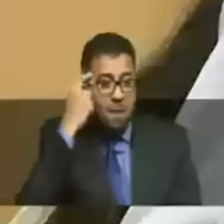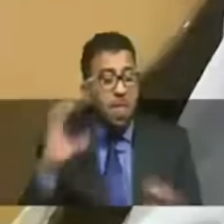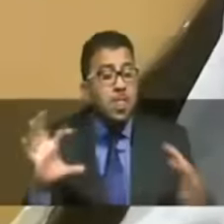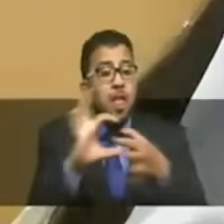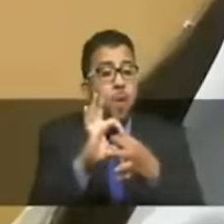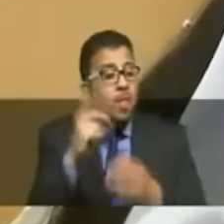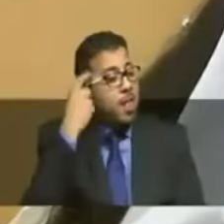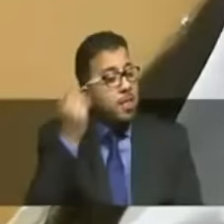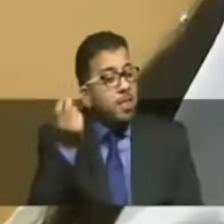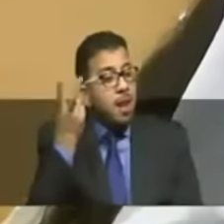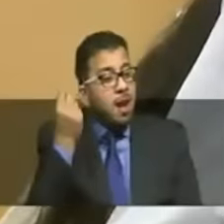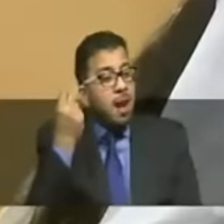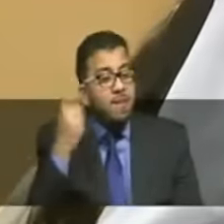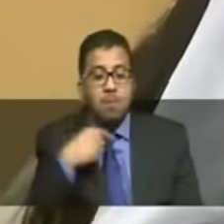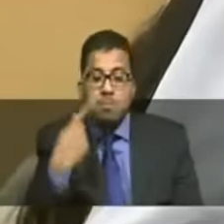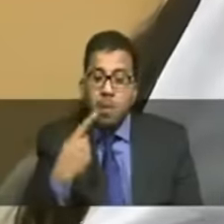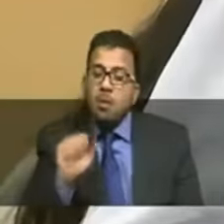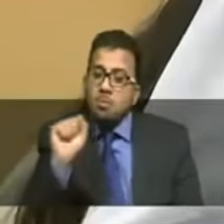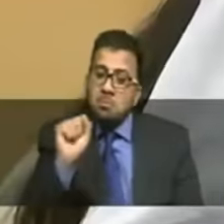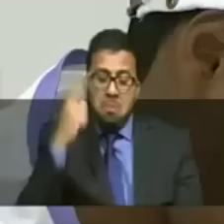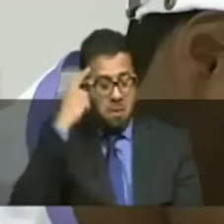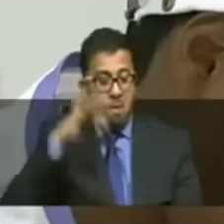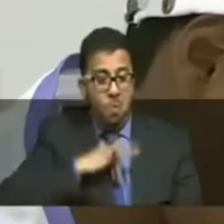التواصل الثقافي بينهم وتسليحهم بالقناعة